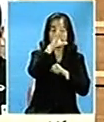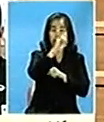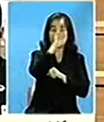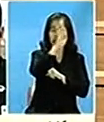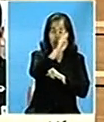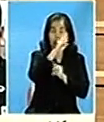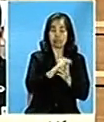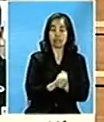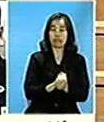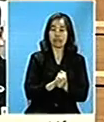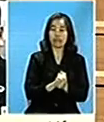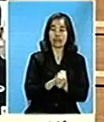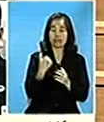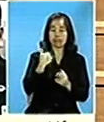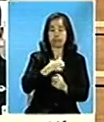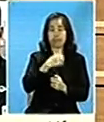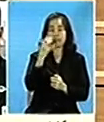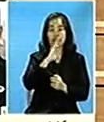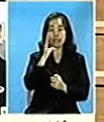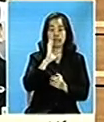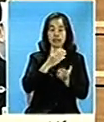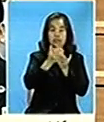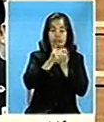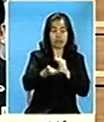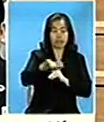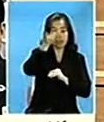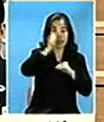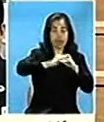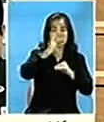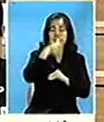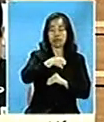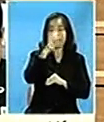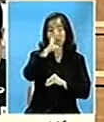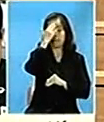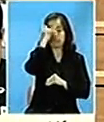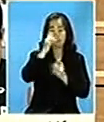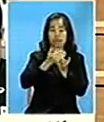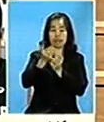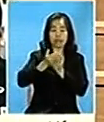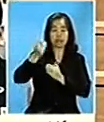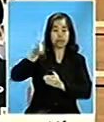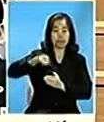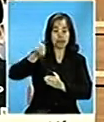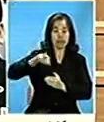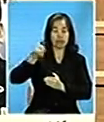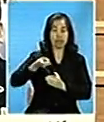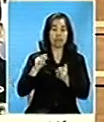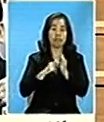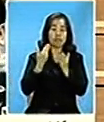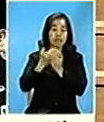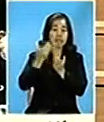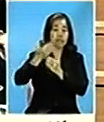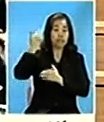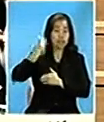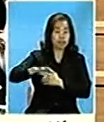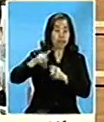ที่ไม่อยากจะให้เกิดขึ้นนะครับเนื่องจากว่ารายจ่ายประจำเนี่ยเป็นรายจ่ายที่แม้จ่ายไปแล้วจ